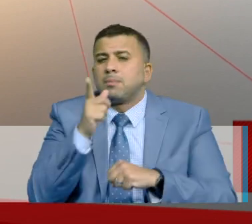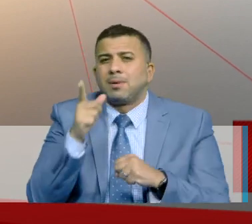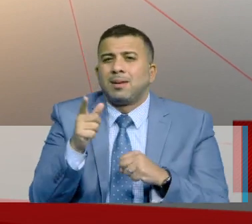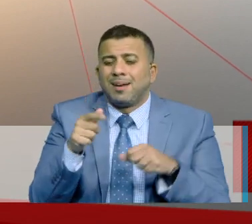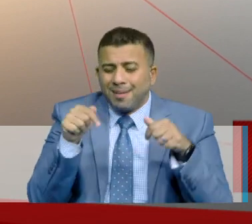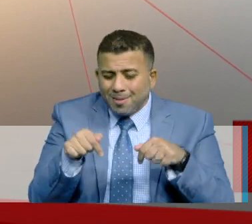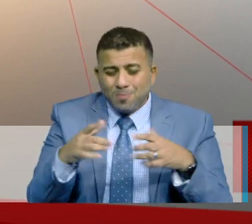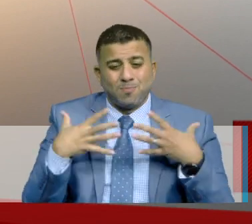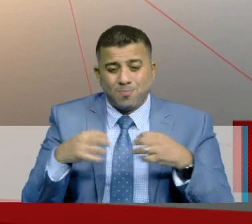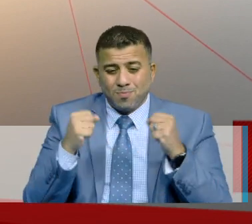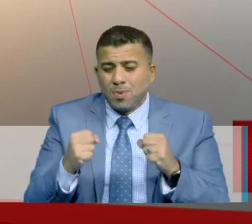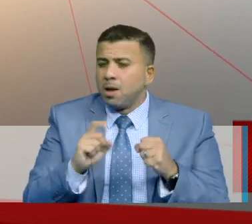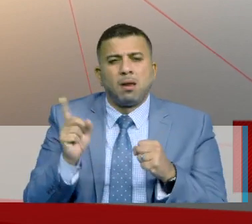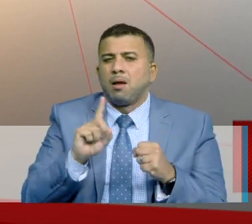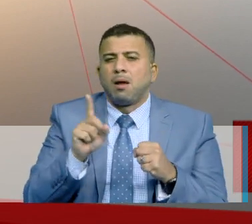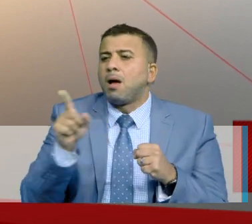وقته